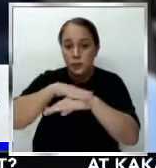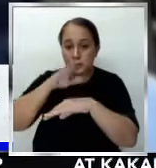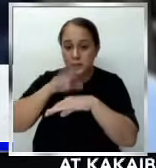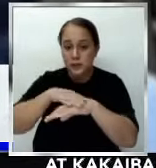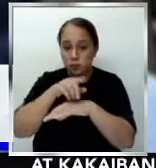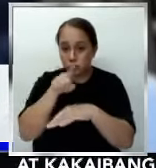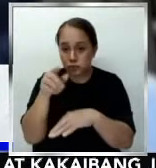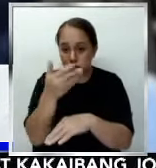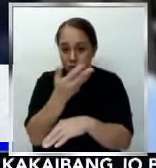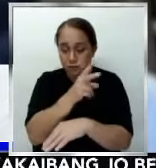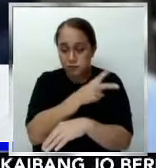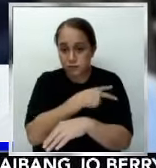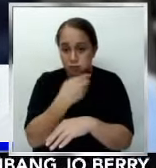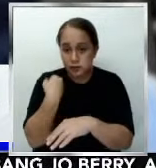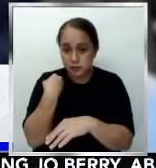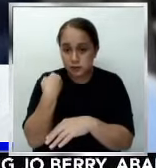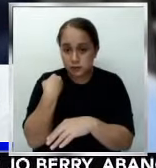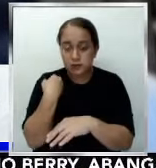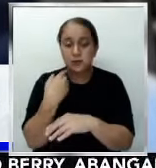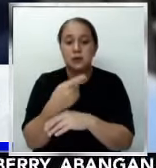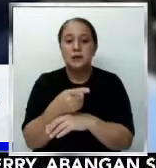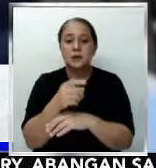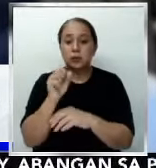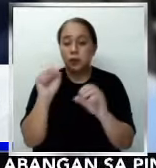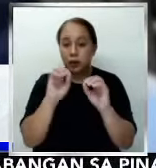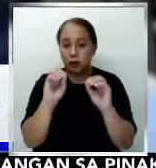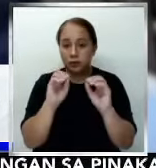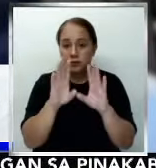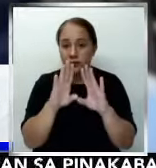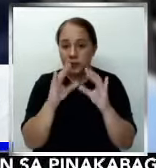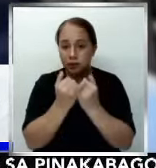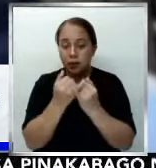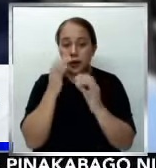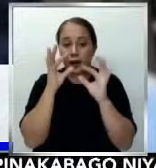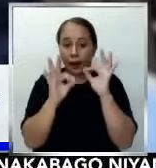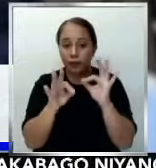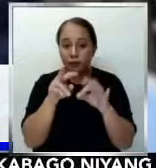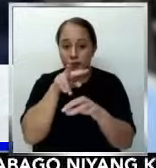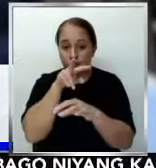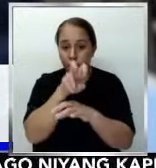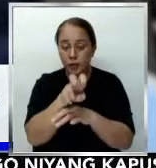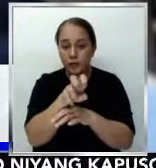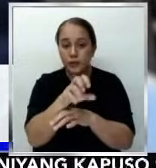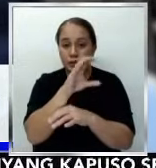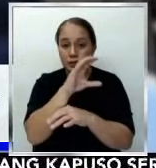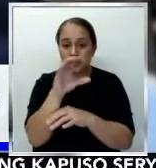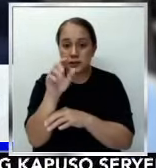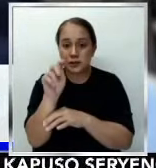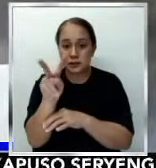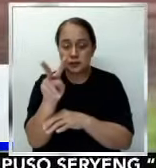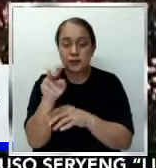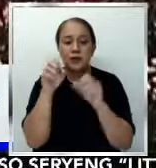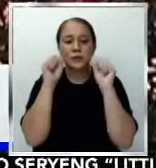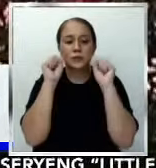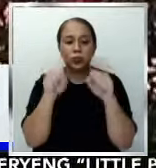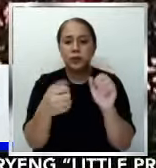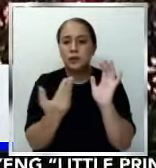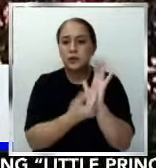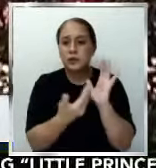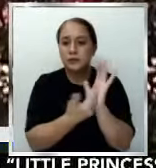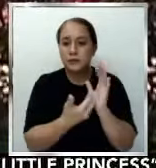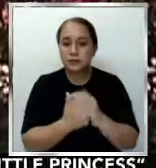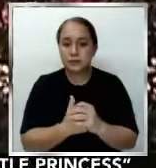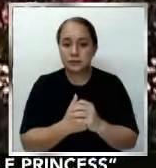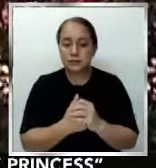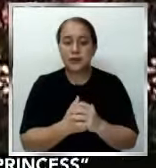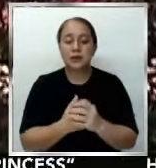dahil kahit na hindi wala ang barangay dyan, pag nakita namin kayo sa CCTV, pwede na yun ang maging ebidensya. Pero ibang